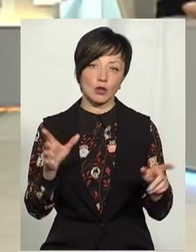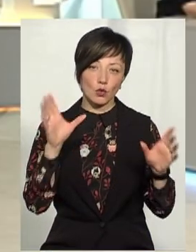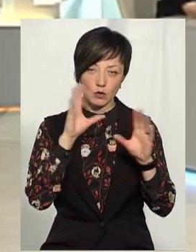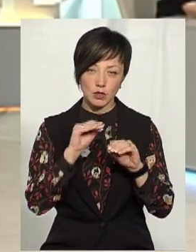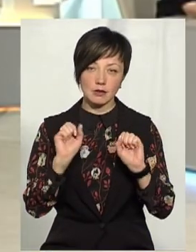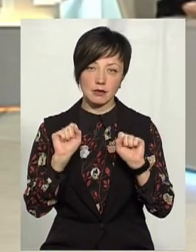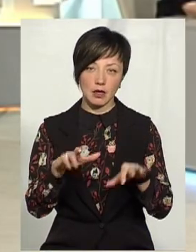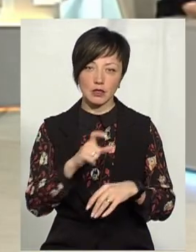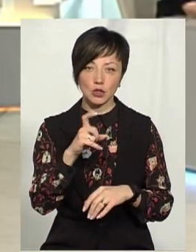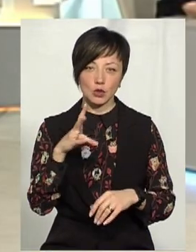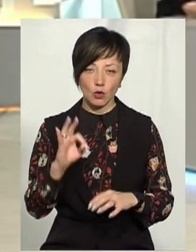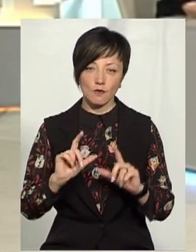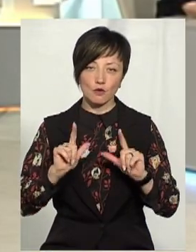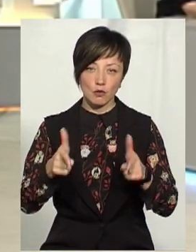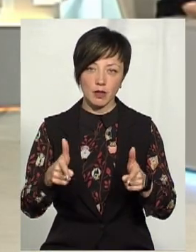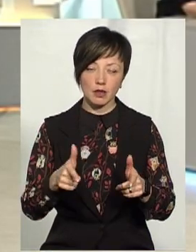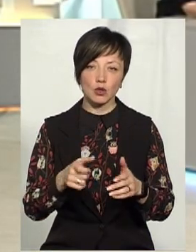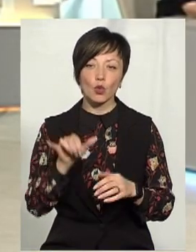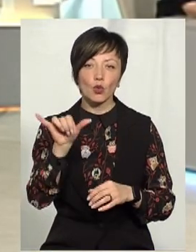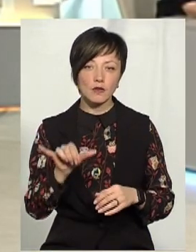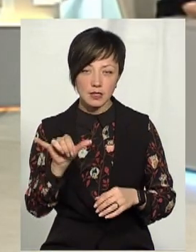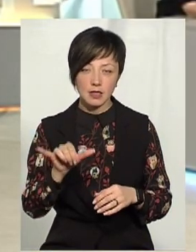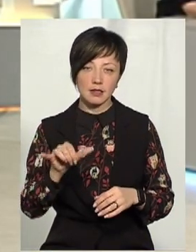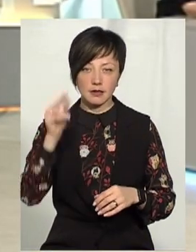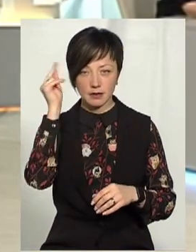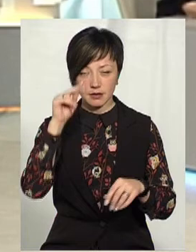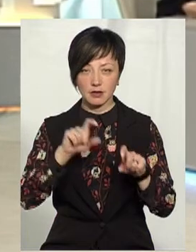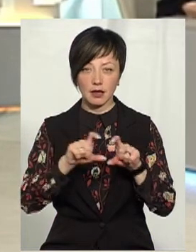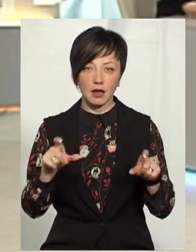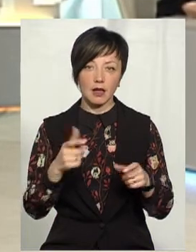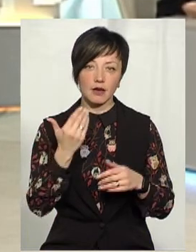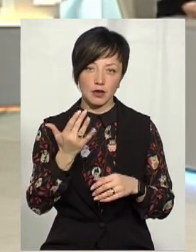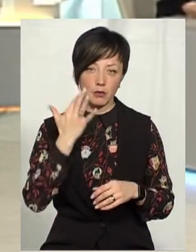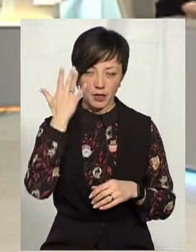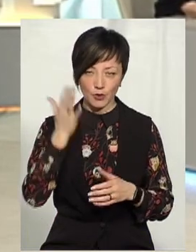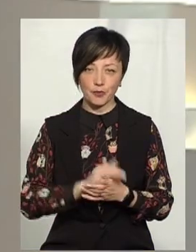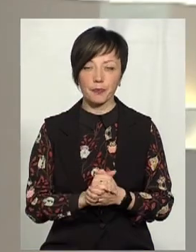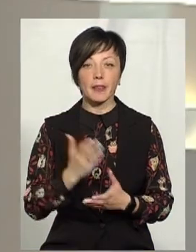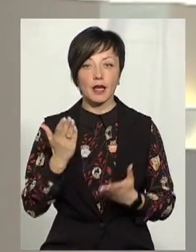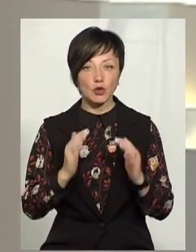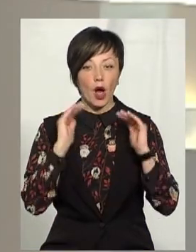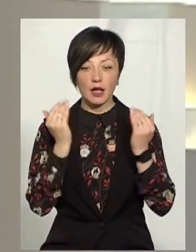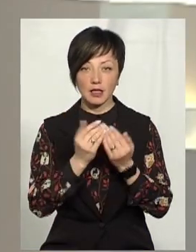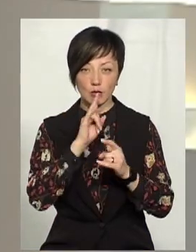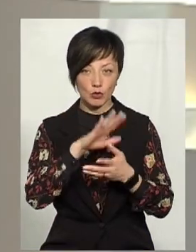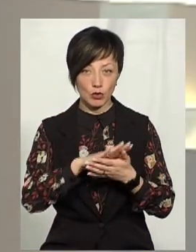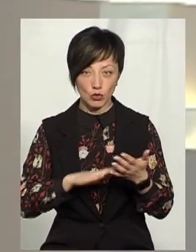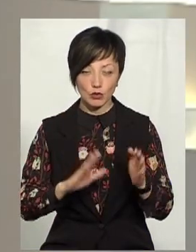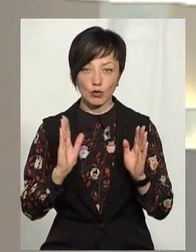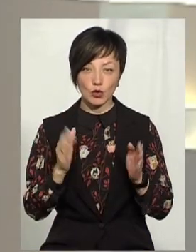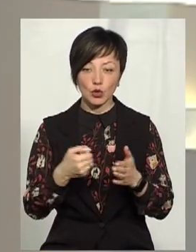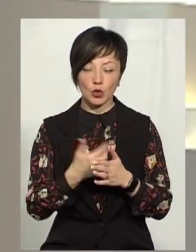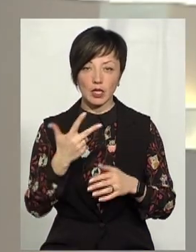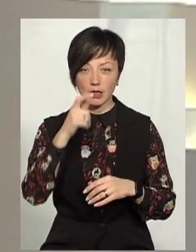успішно скласти ЗНО і вступити до тих вищих навчальних закладів, які вони омріяли. Тобто, якщо карантин не буде продовжуватись, буде